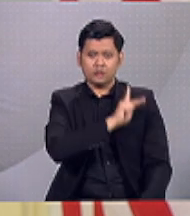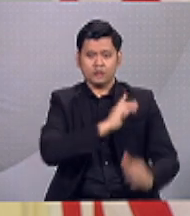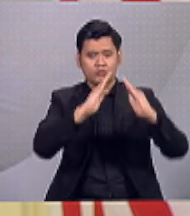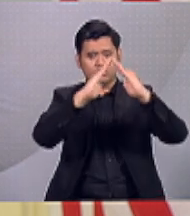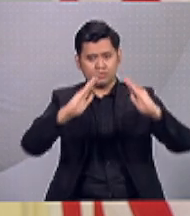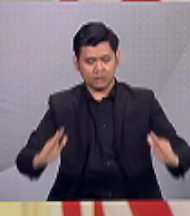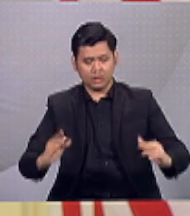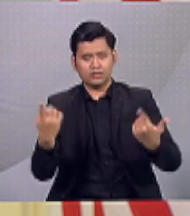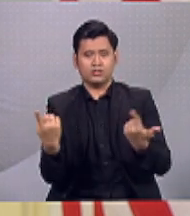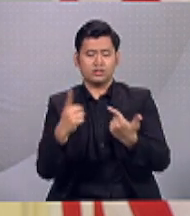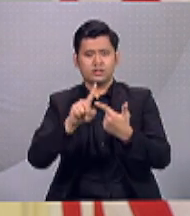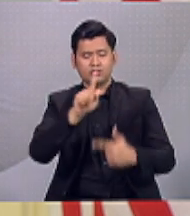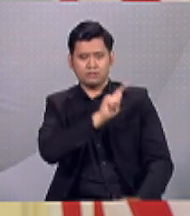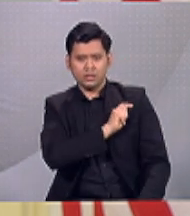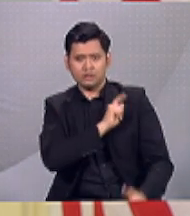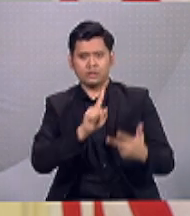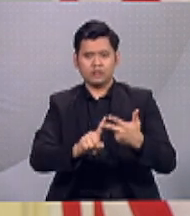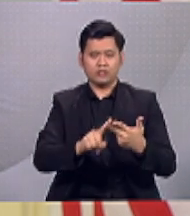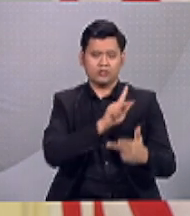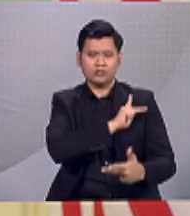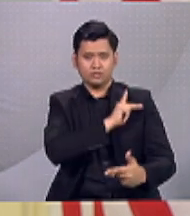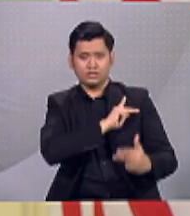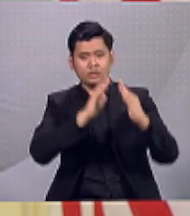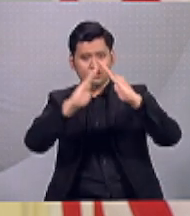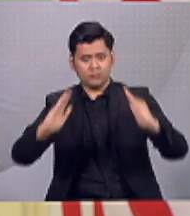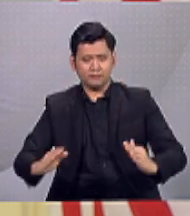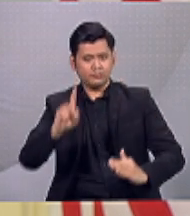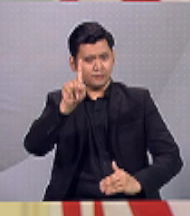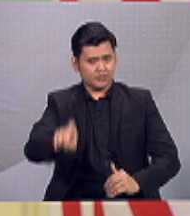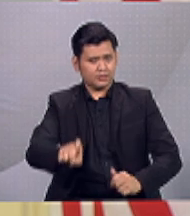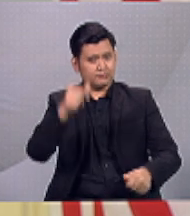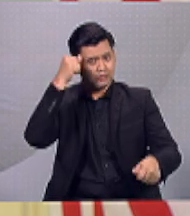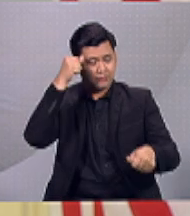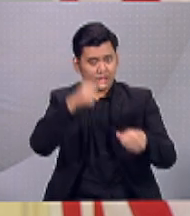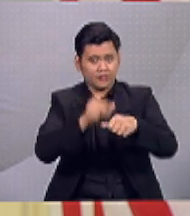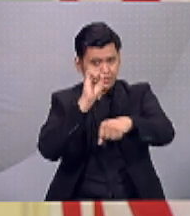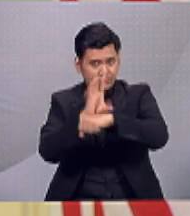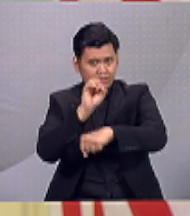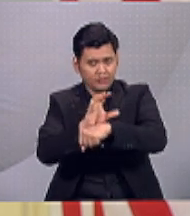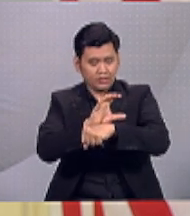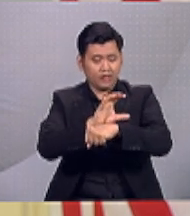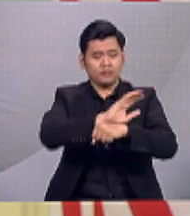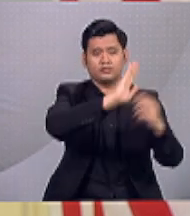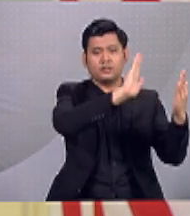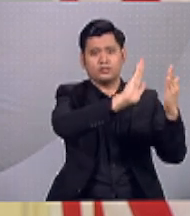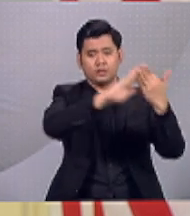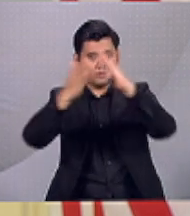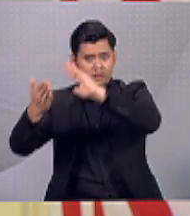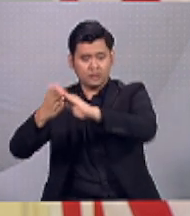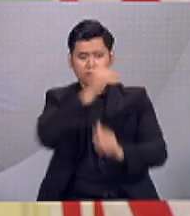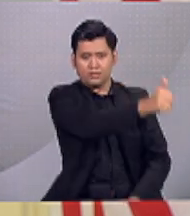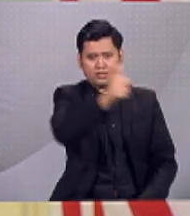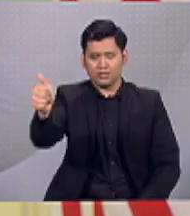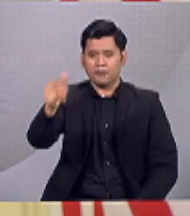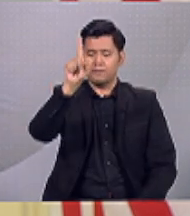pemancar dan penghulu diminta untuk sentiasa mengingatkan komuniti masing-masing untuk